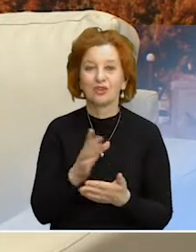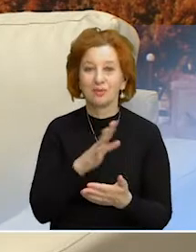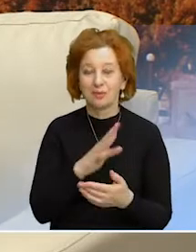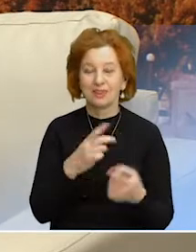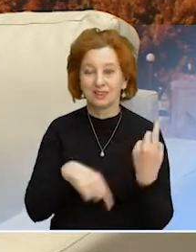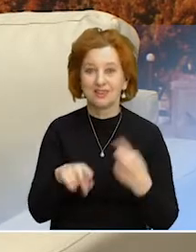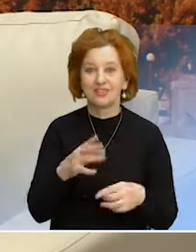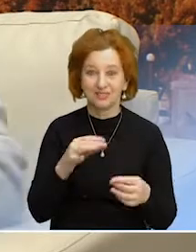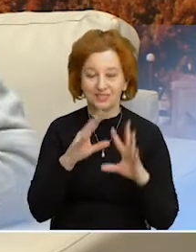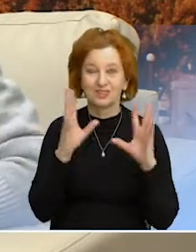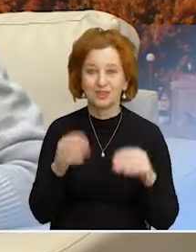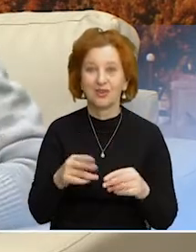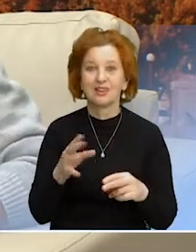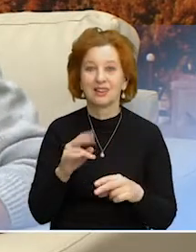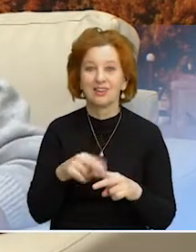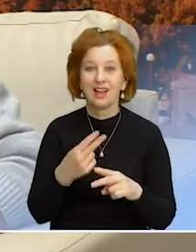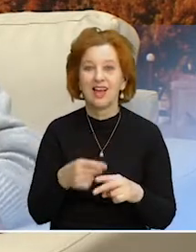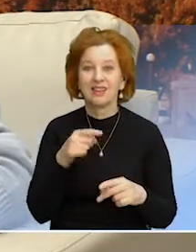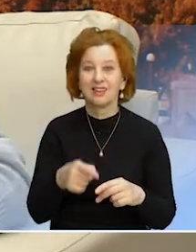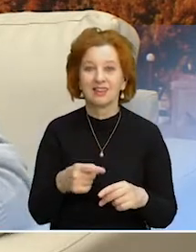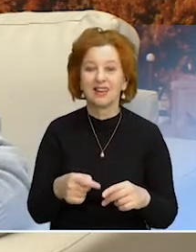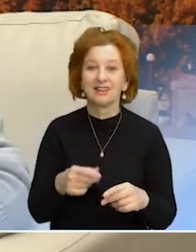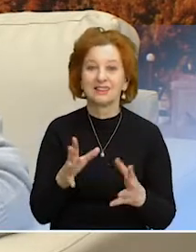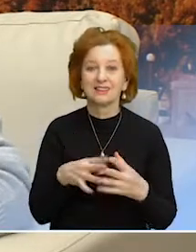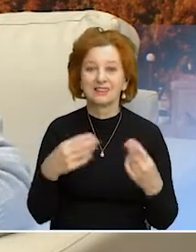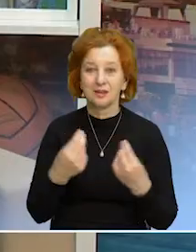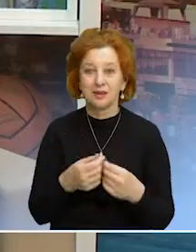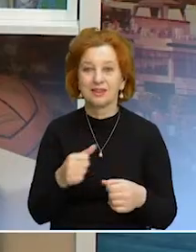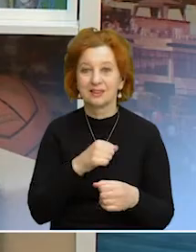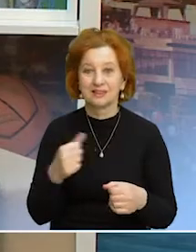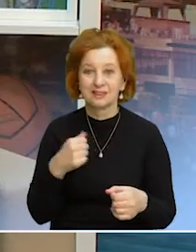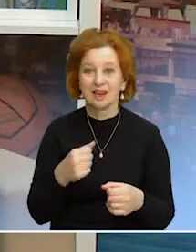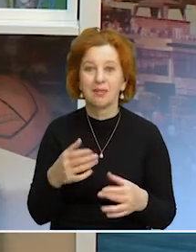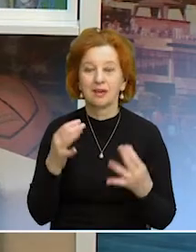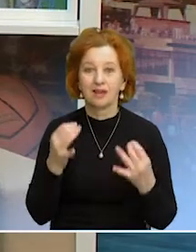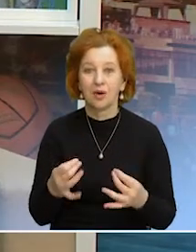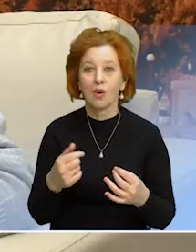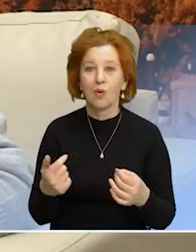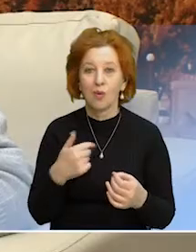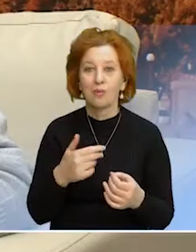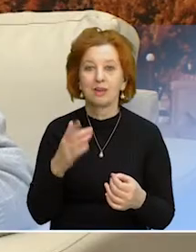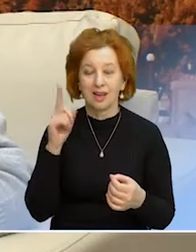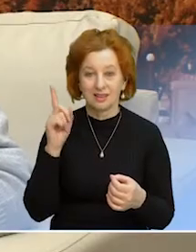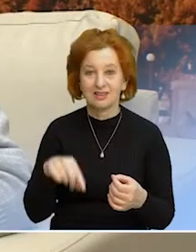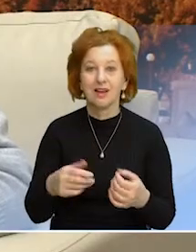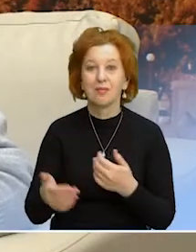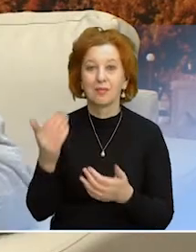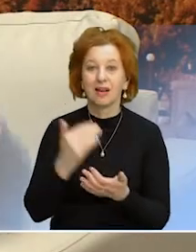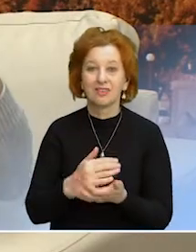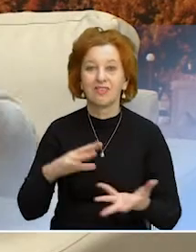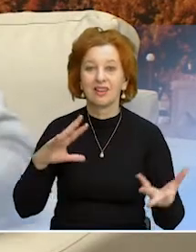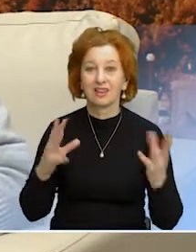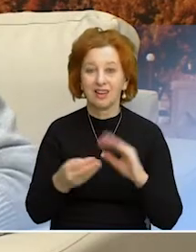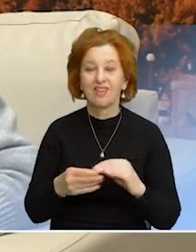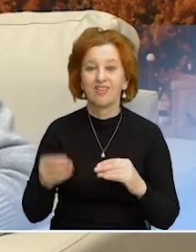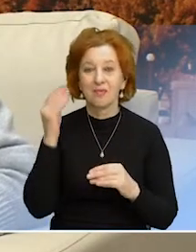был, но да. Летом да. Когда-то, да. Когда-то было летом. Это воспоминания Анны, Оксана, у вас? У меня, знаете, я подводила итоги